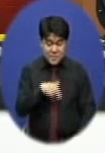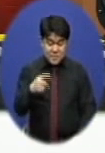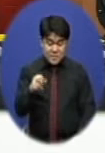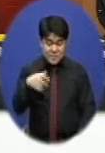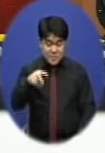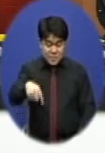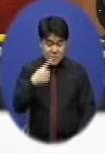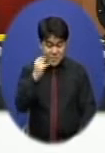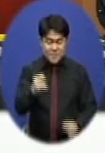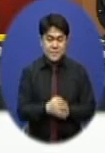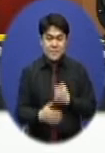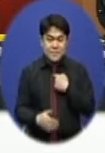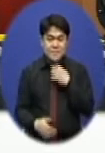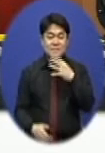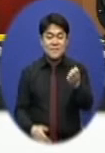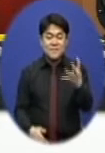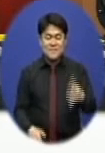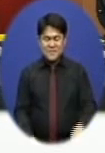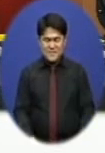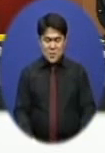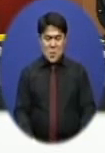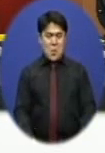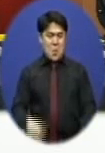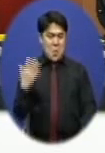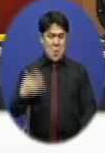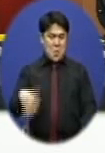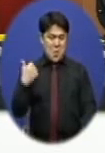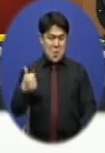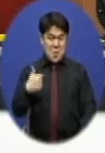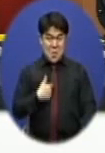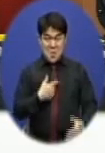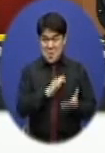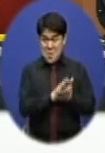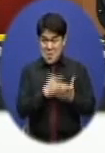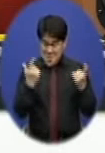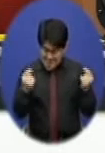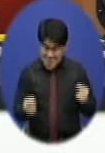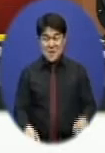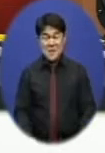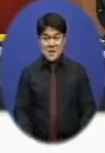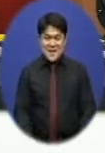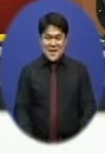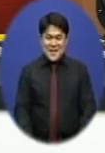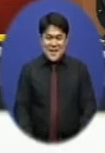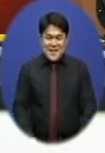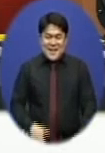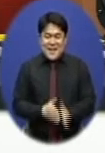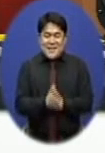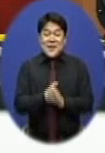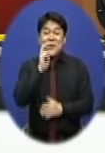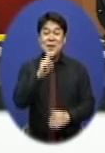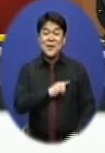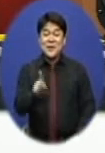몇 반이세요? 4학년 4반입니다. 아유, 이야, 좋습니다. 그냥 뭐 우리 또래네, 또래요. 그러게요. 네. 자, 무슨